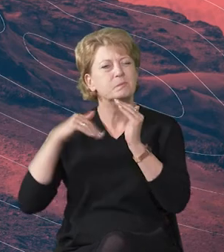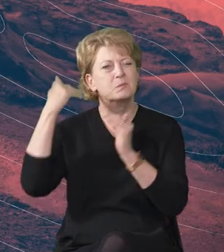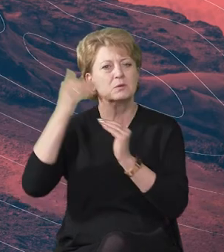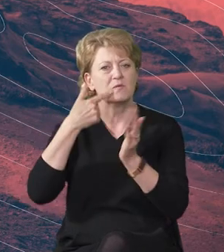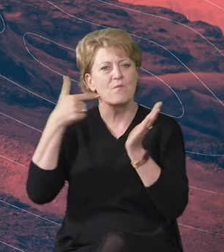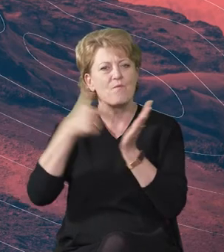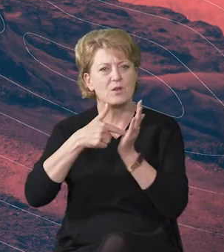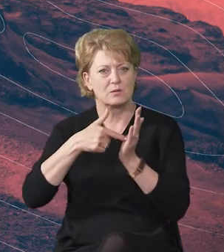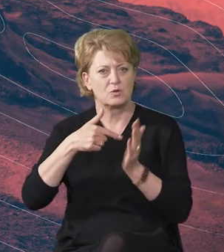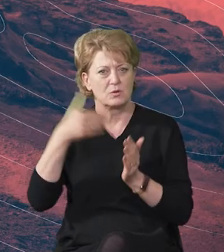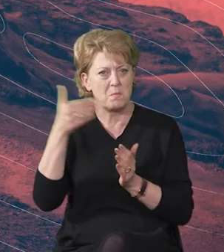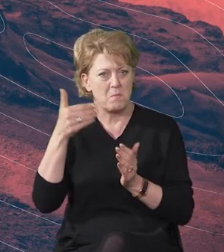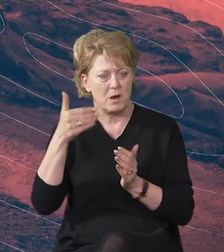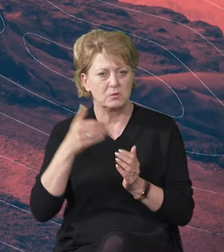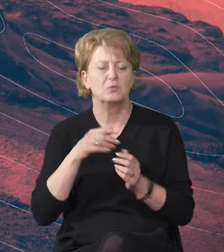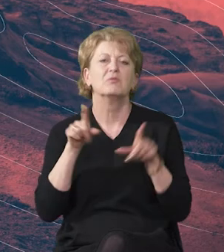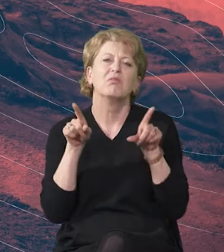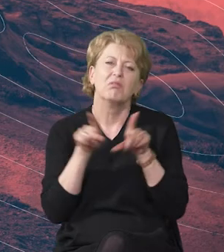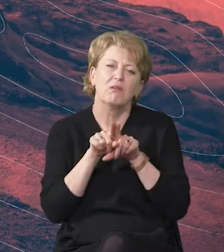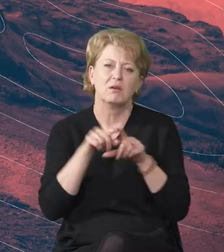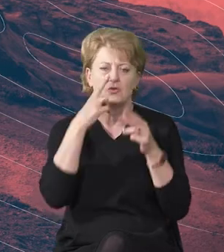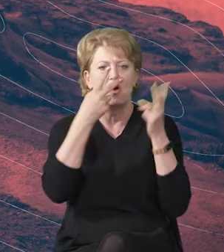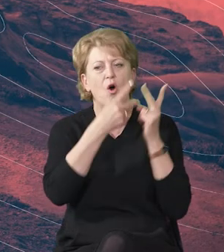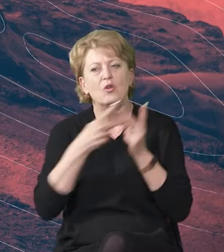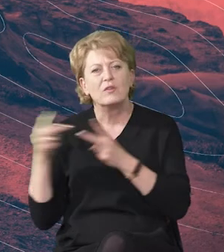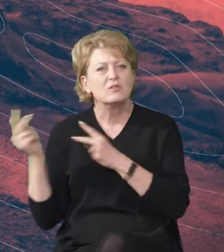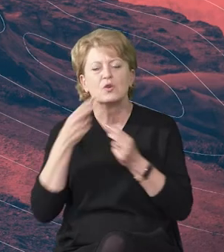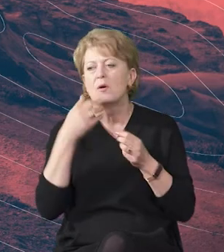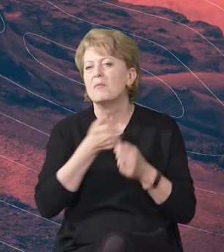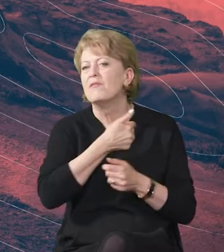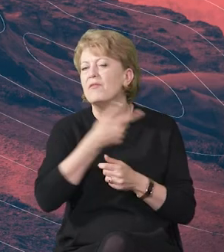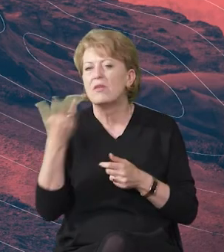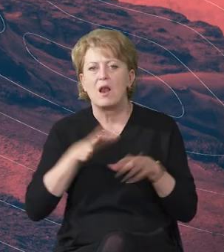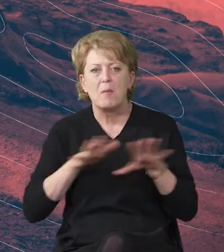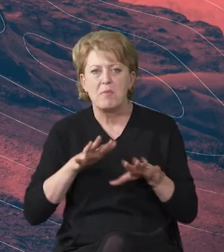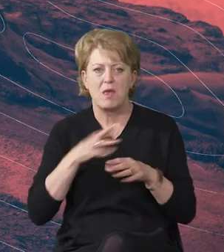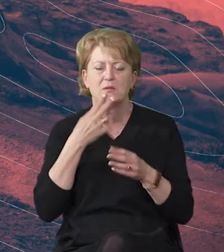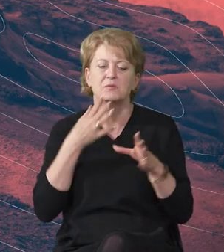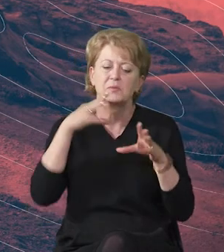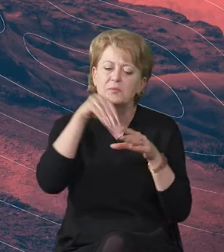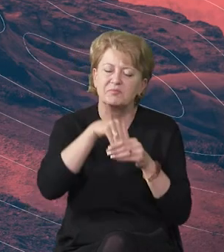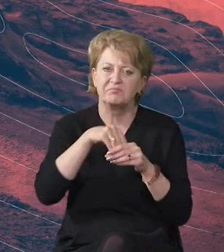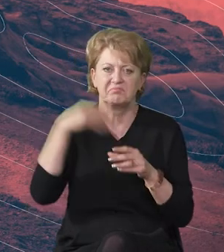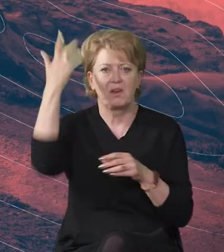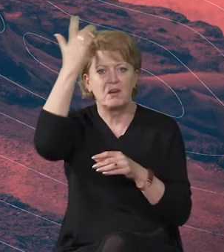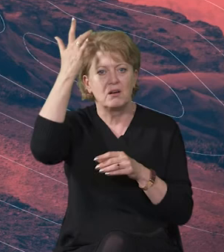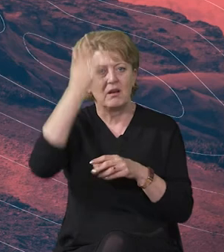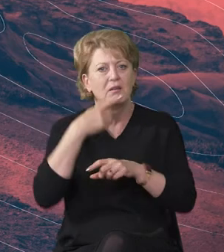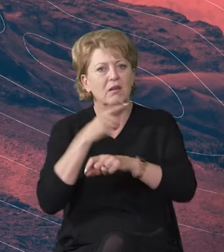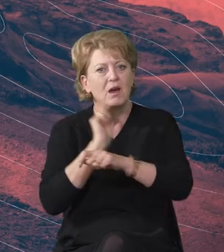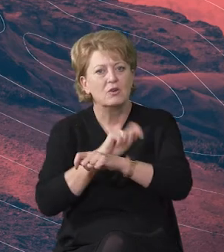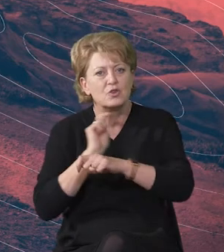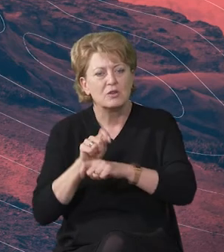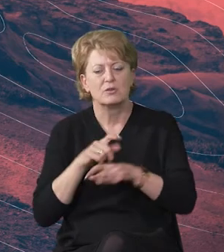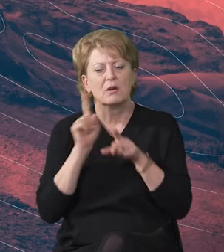metrów, a po drugie odwiedziłem wiele miejsc związanych z religią chrześcijańską, z takim